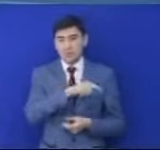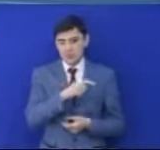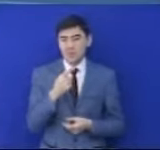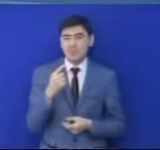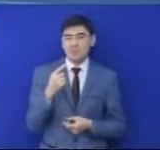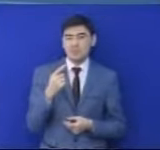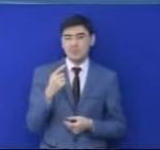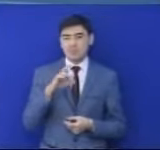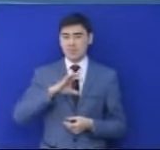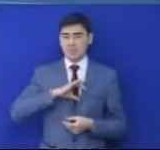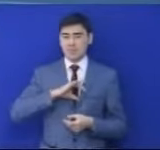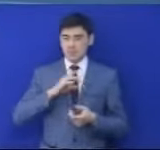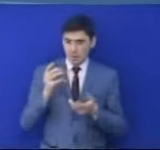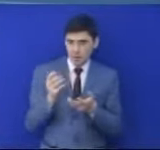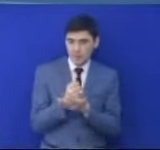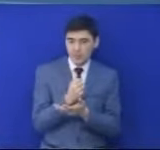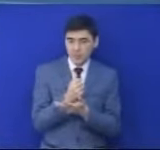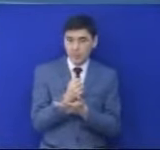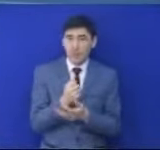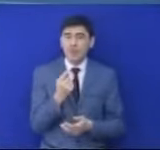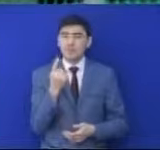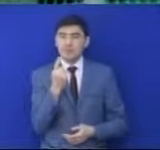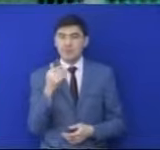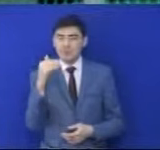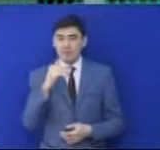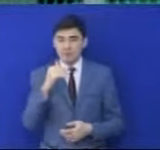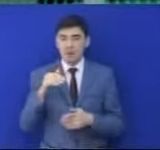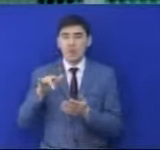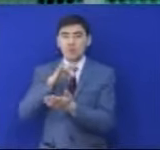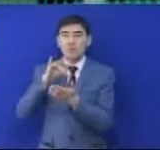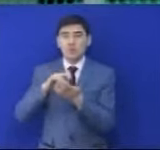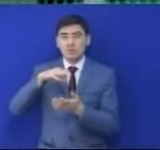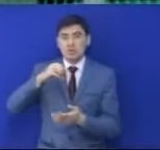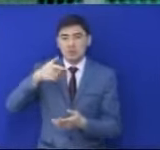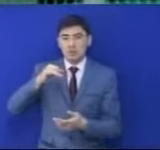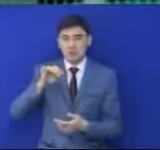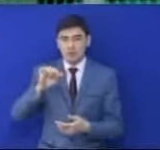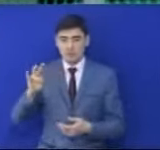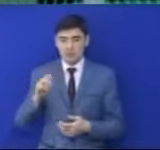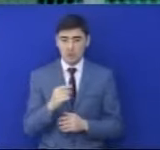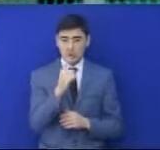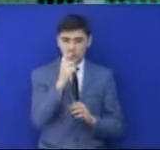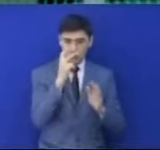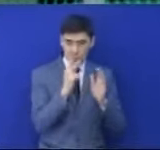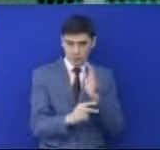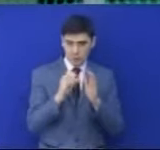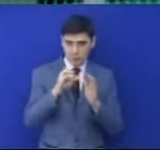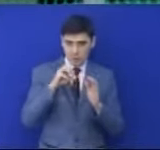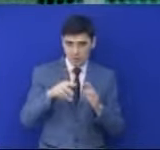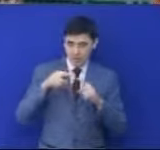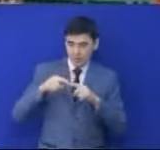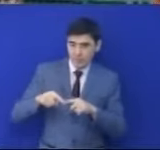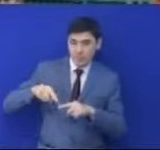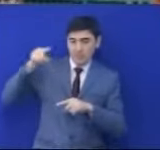алғашқы медальді салды. Турнир 1 ақпанда Тегеран қаласында басталды. 180 сантиметр биіктікті бағындырған Надежда Дубовицкая